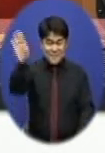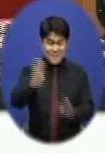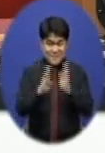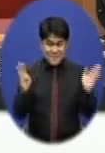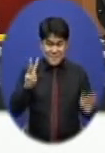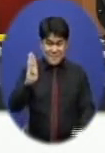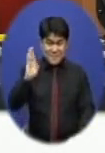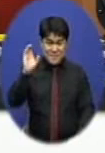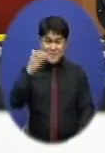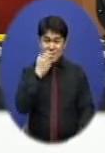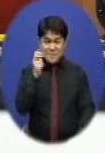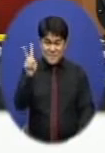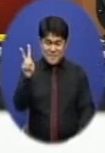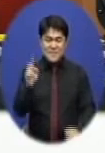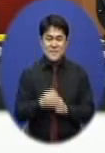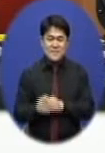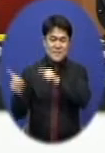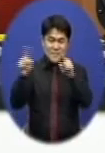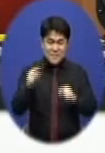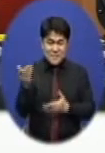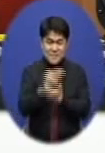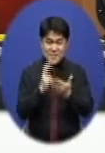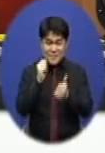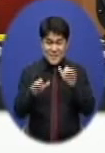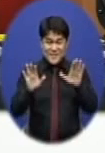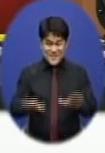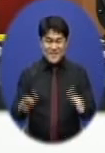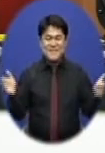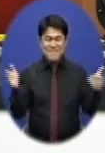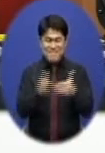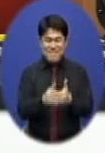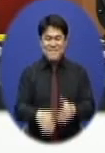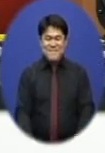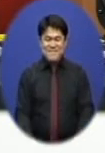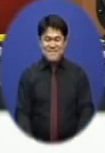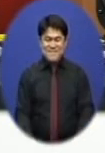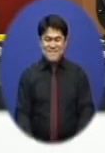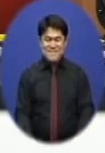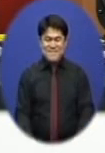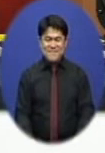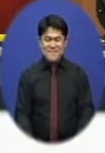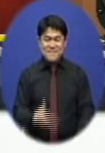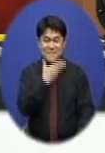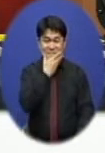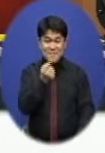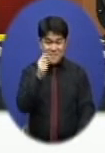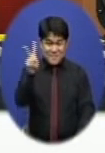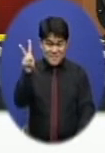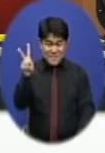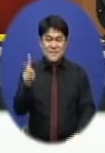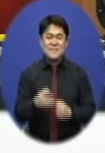여는 WBC 복지TV 생방송 전국 나눔 노래자랑 오늘의 순서 여기까지입니다. 자,